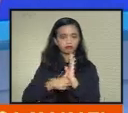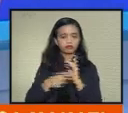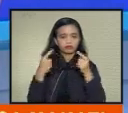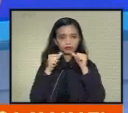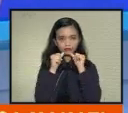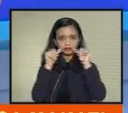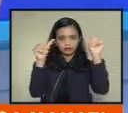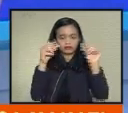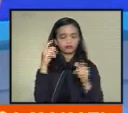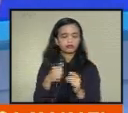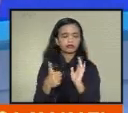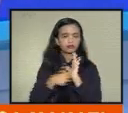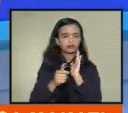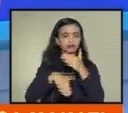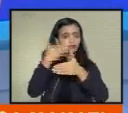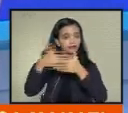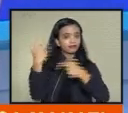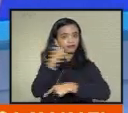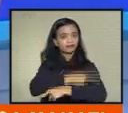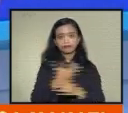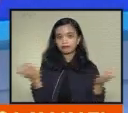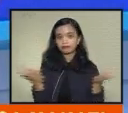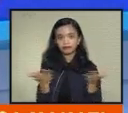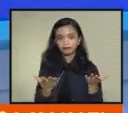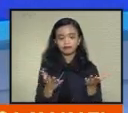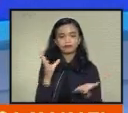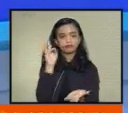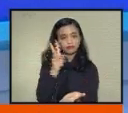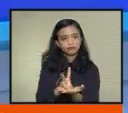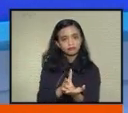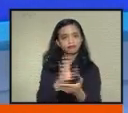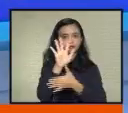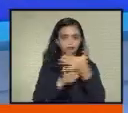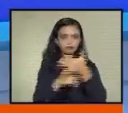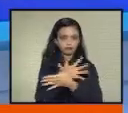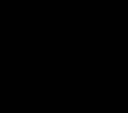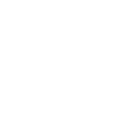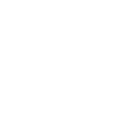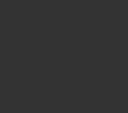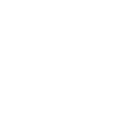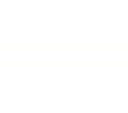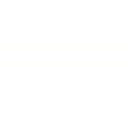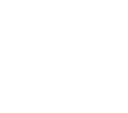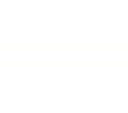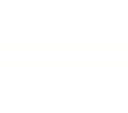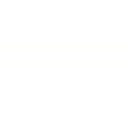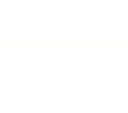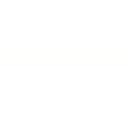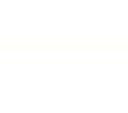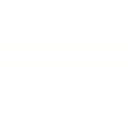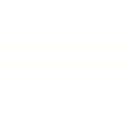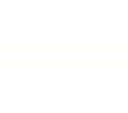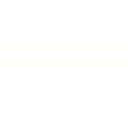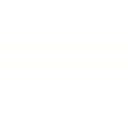ng COMELEC sa mga susunod na araw kung saan ang mga lokasyon at schedule ng registration. Thank you.